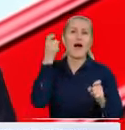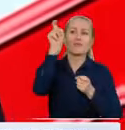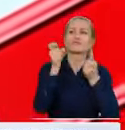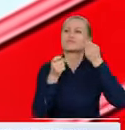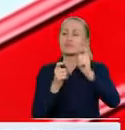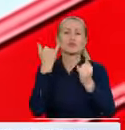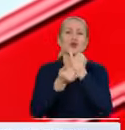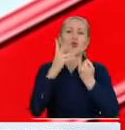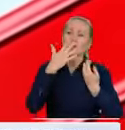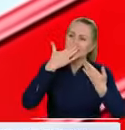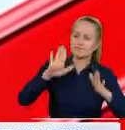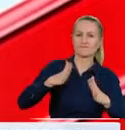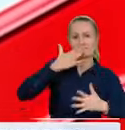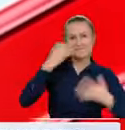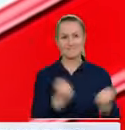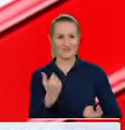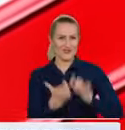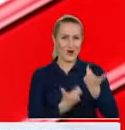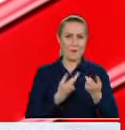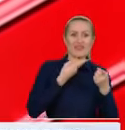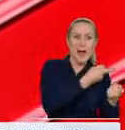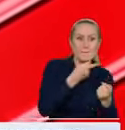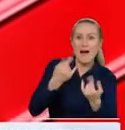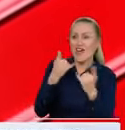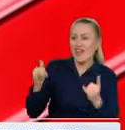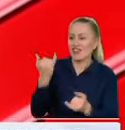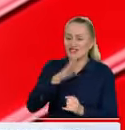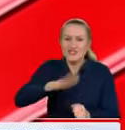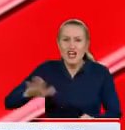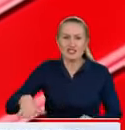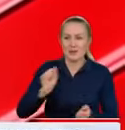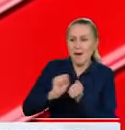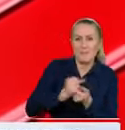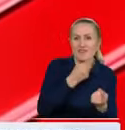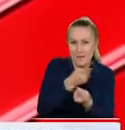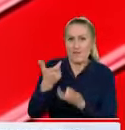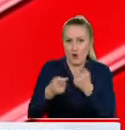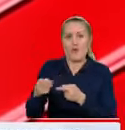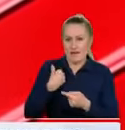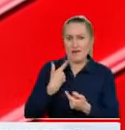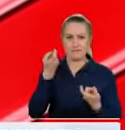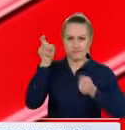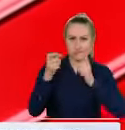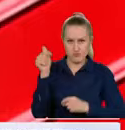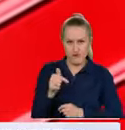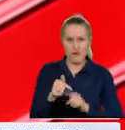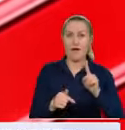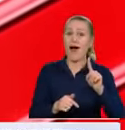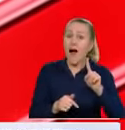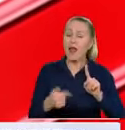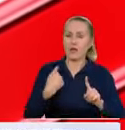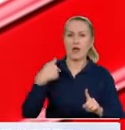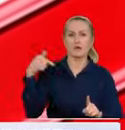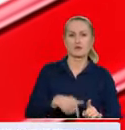demonstracyjnie tego typu rzeczy robi i namawia innych, a zwłaszcza nasze dzieci, do podobnych zachowań. Ale muszę tu w pewną obronę